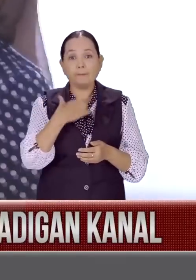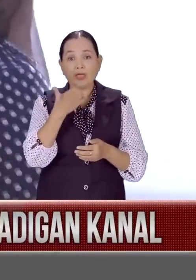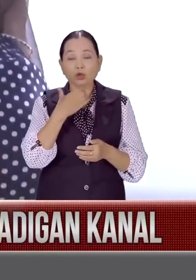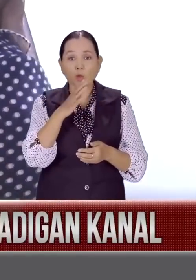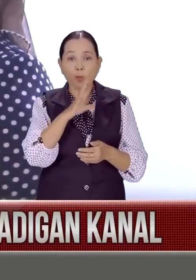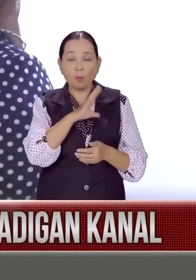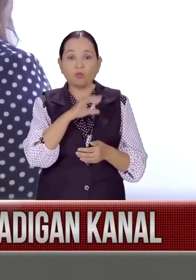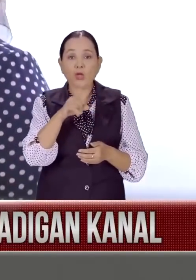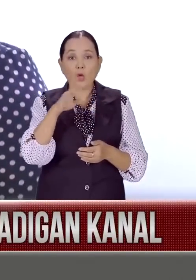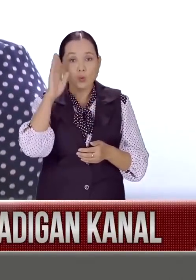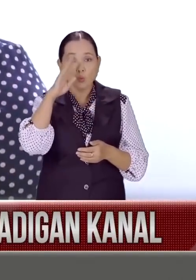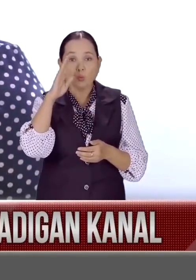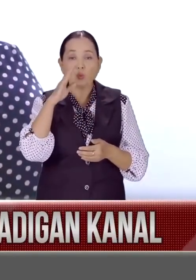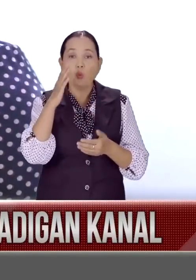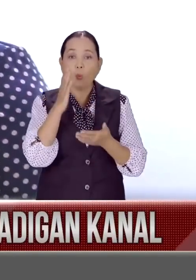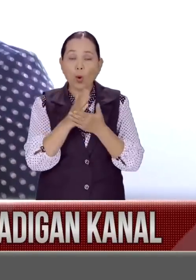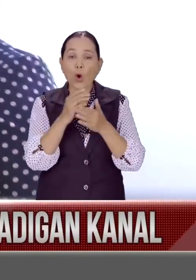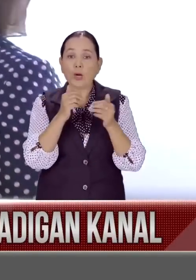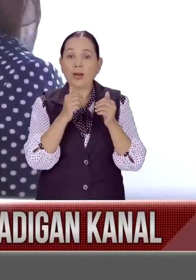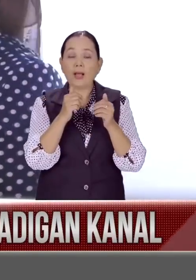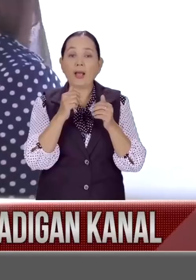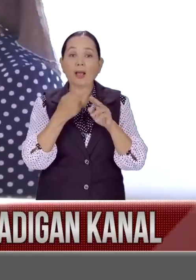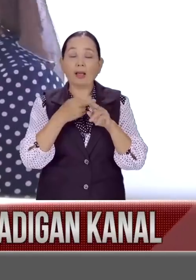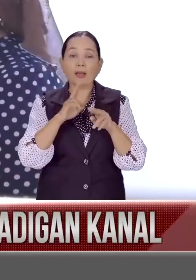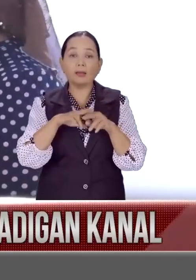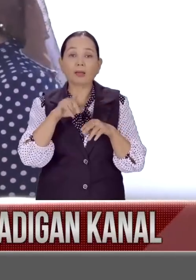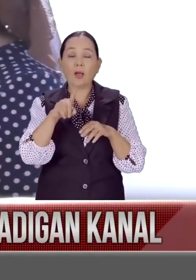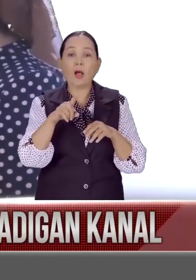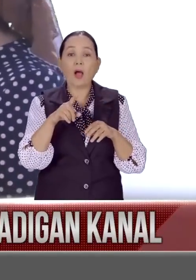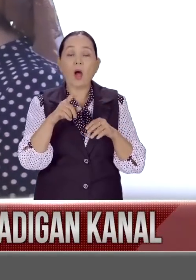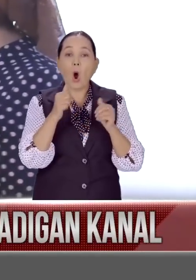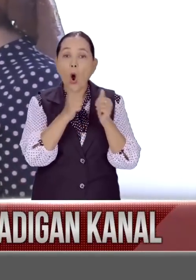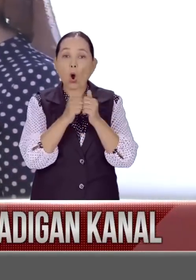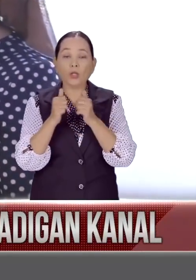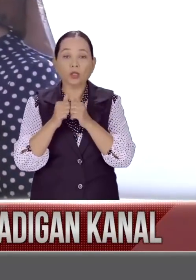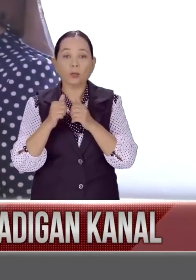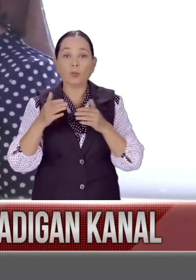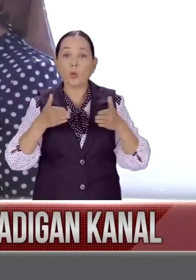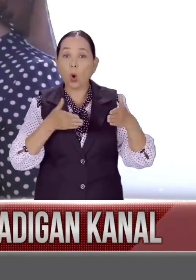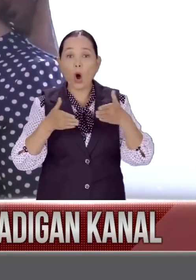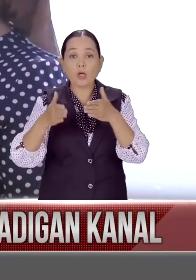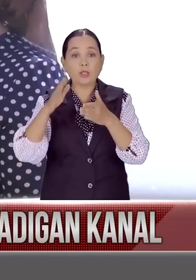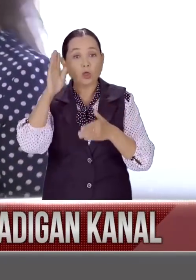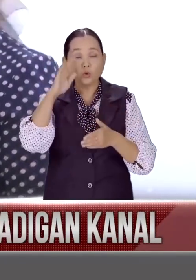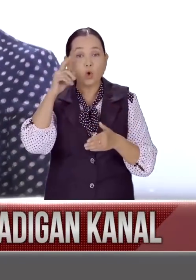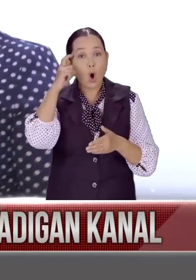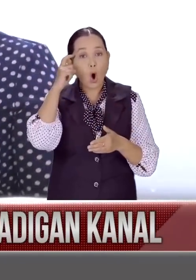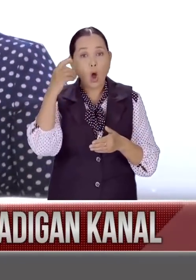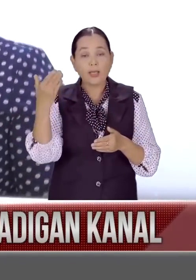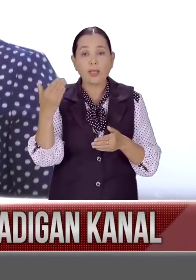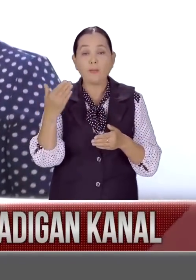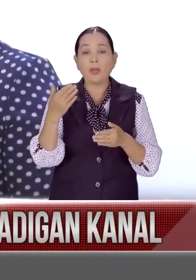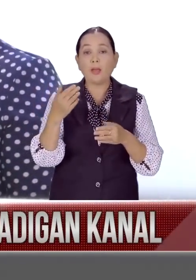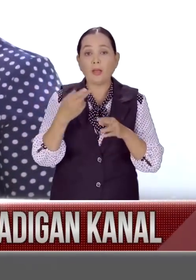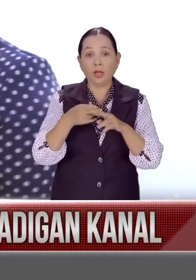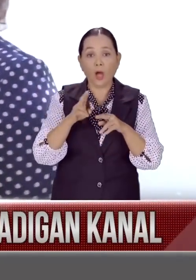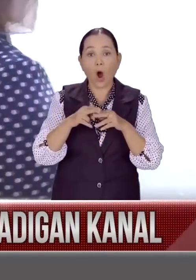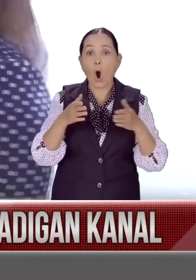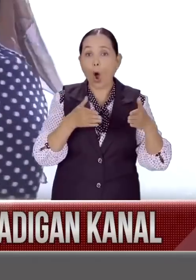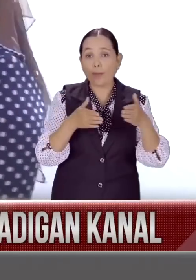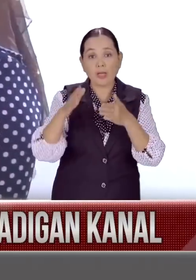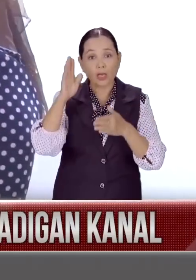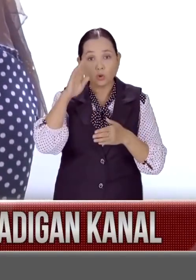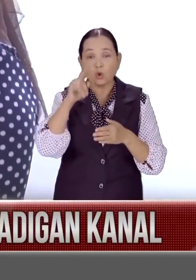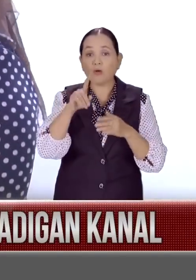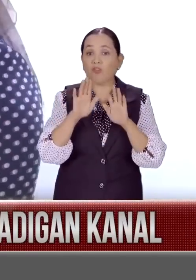suv bor, lekin bu suvdan yetmaydigan qilib bo'ylaganmiz. Nimagaki, mana bu oldimizda oqadigan suv, mana bu hokimiyatdan oqib keladigan suv bu.